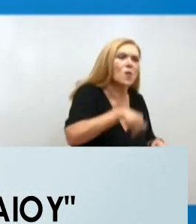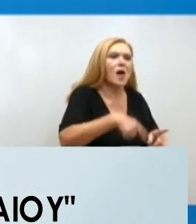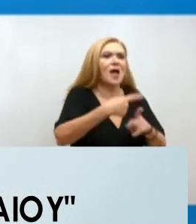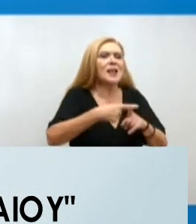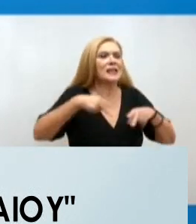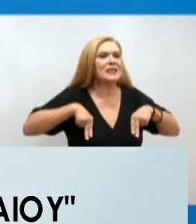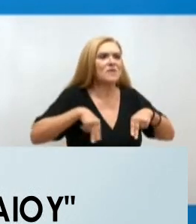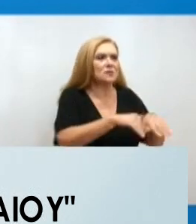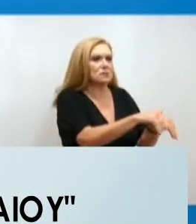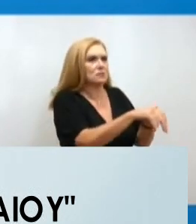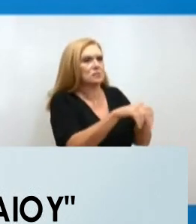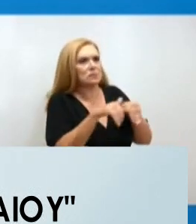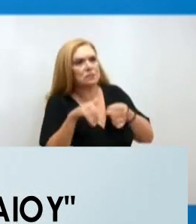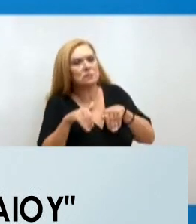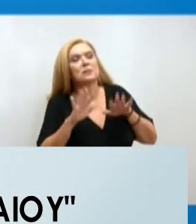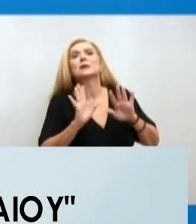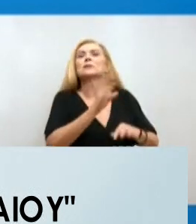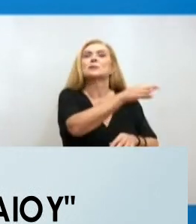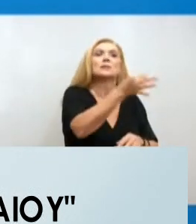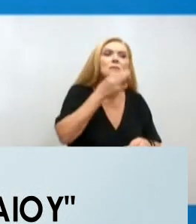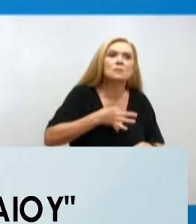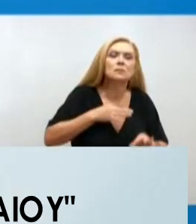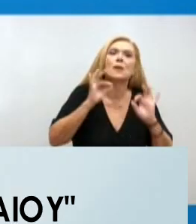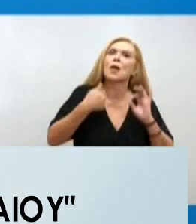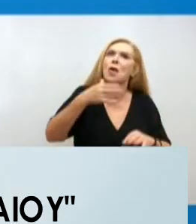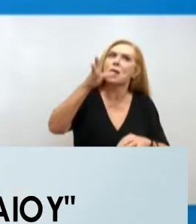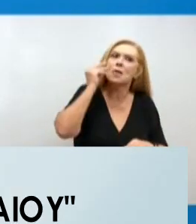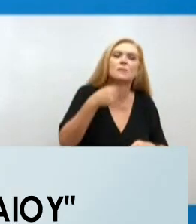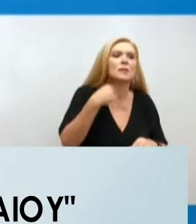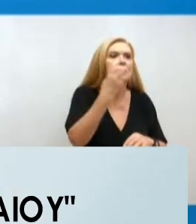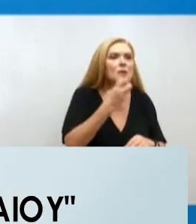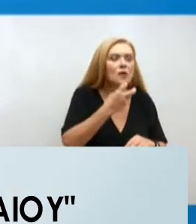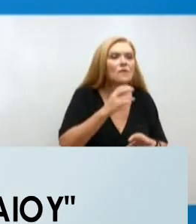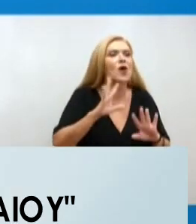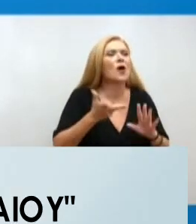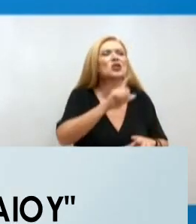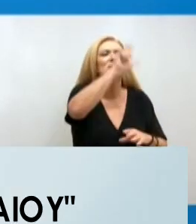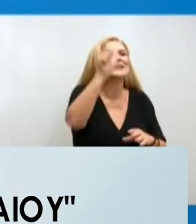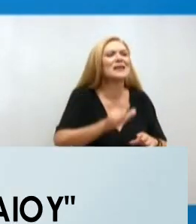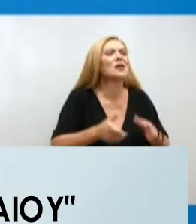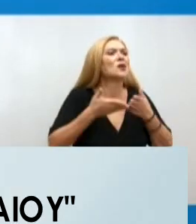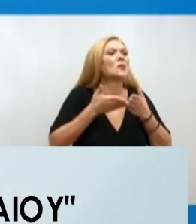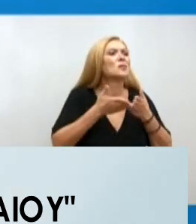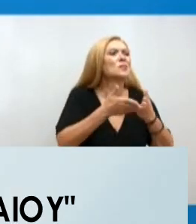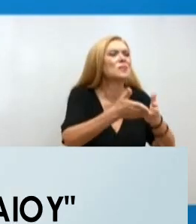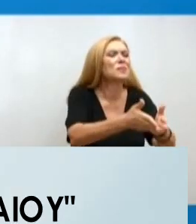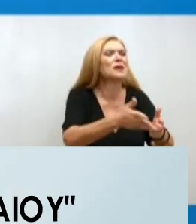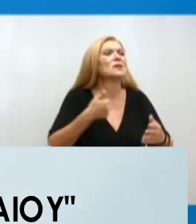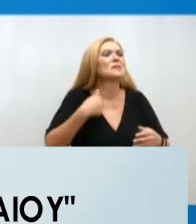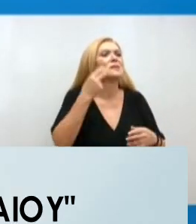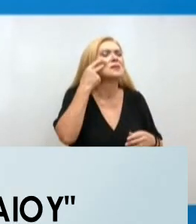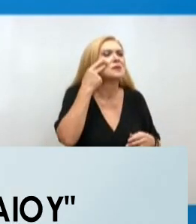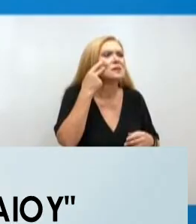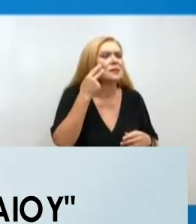υποθεί, δεν μπορώ να το επιβεβαιώσω, να μας είπε έγκυρη πηγή θα έλεγα, ότι το πλοίο το ιταλικό που φρόντισε για την πόντιση